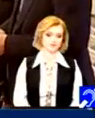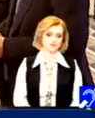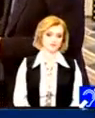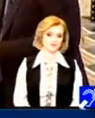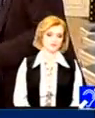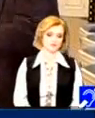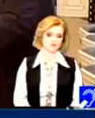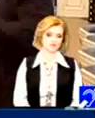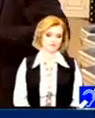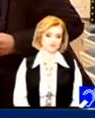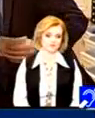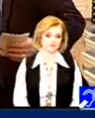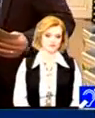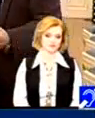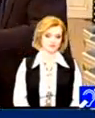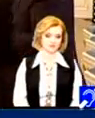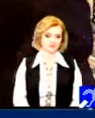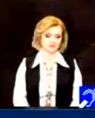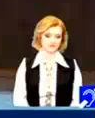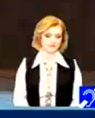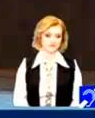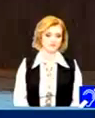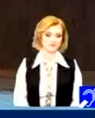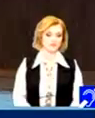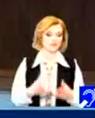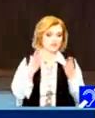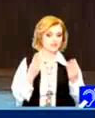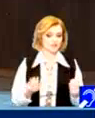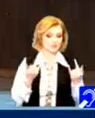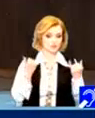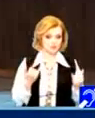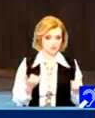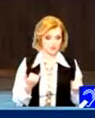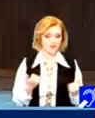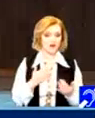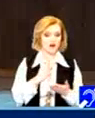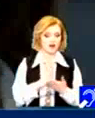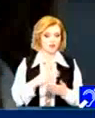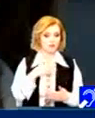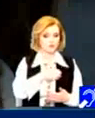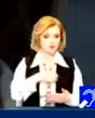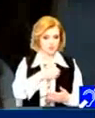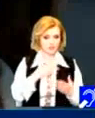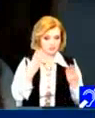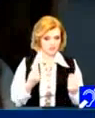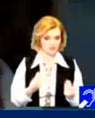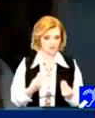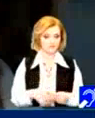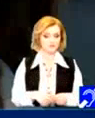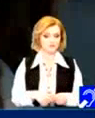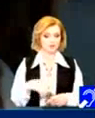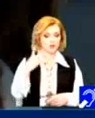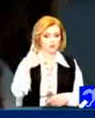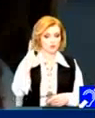unității spirituale a culturii românești cu cea europeană. Ziua de astăzi are aceeași semnificație pentru toți românii.